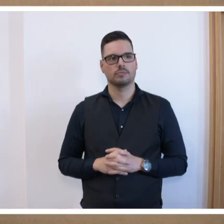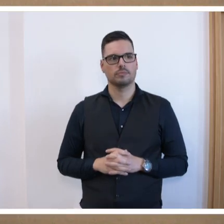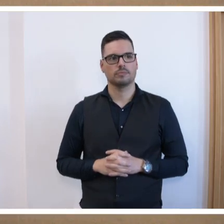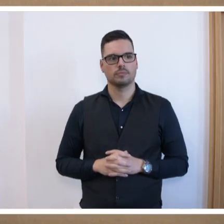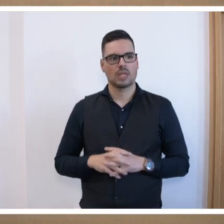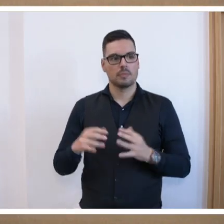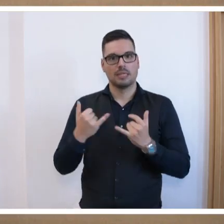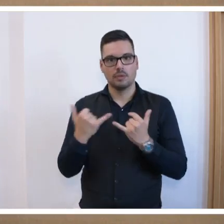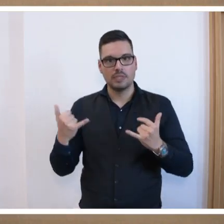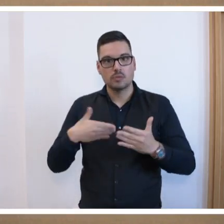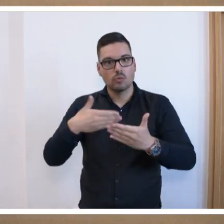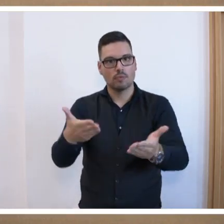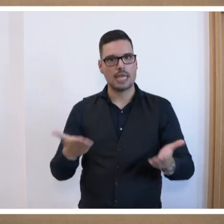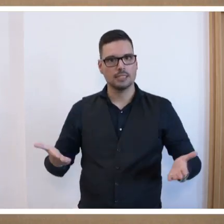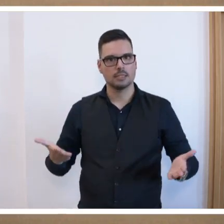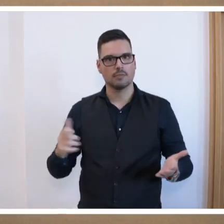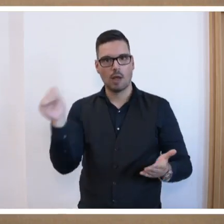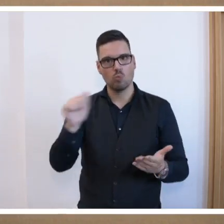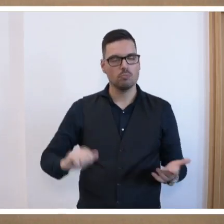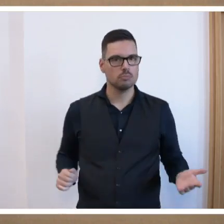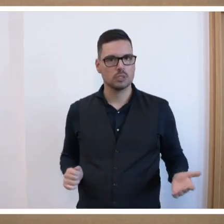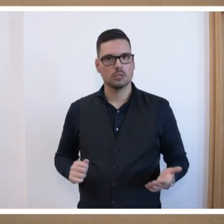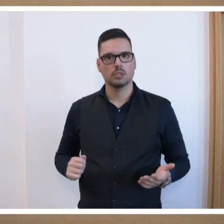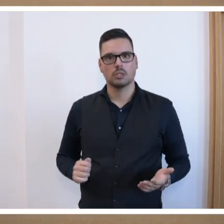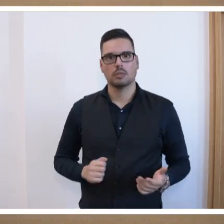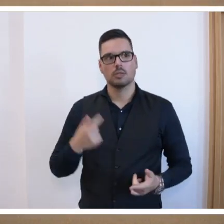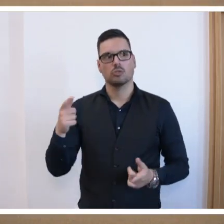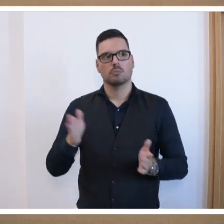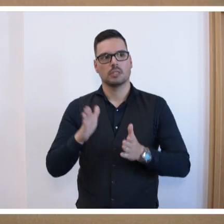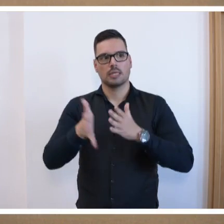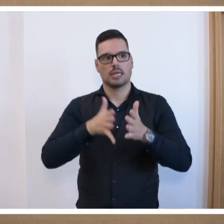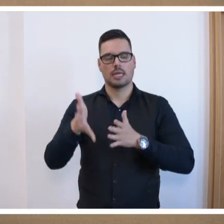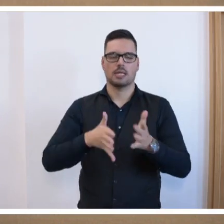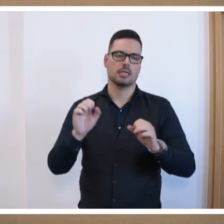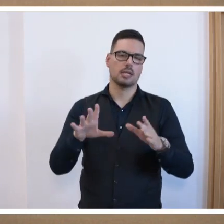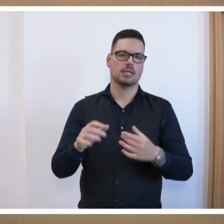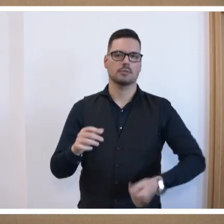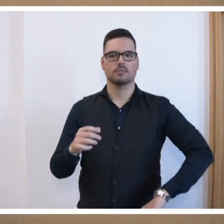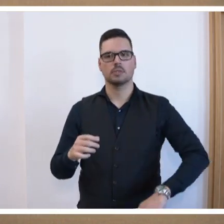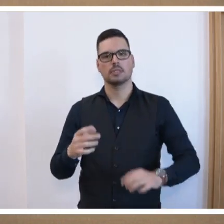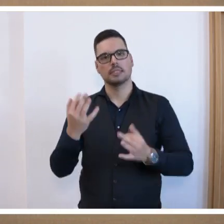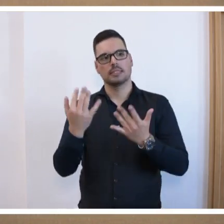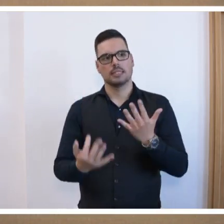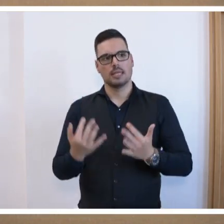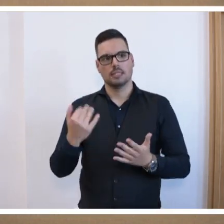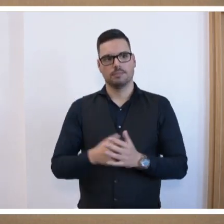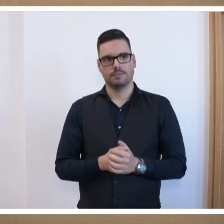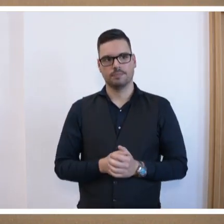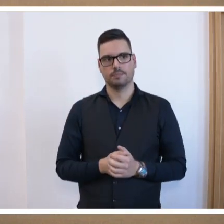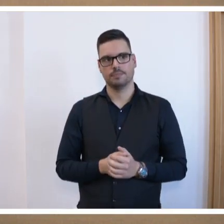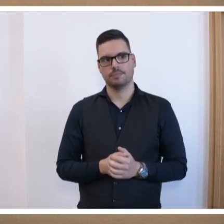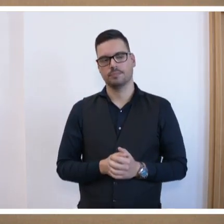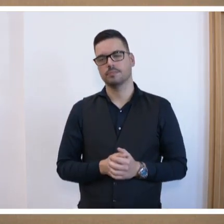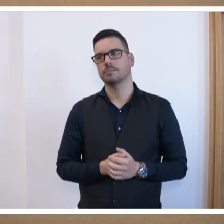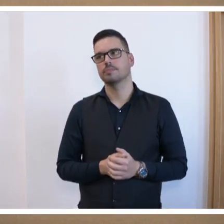Aber wie konnte es nur so weit kommen? Ich habe es eben schon ein bisschen erklärt, aber folgende Zahlen und Fakten machen dies noch weiterhin